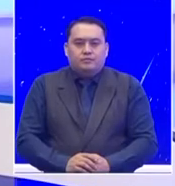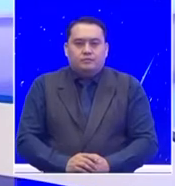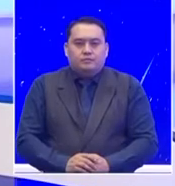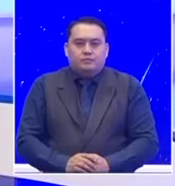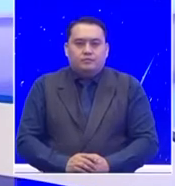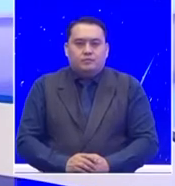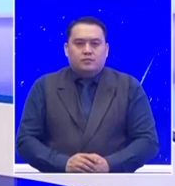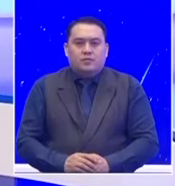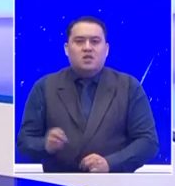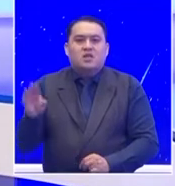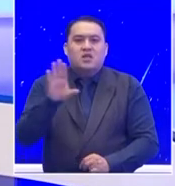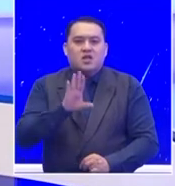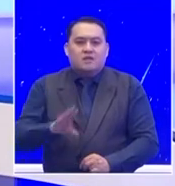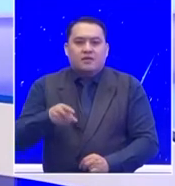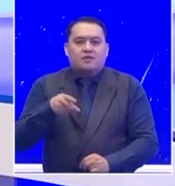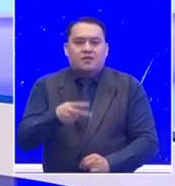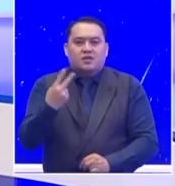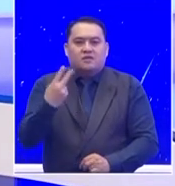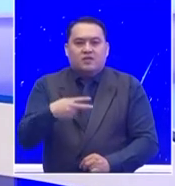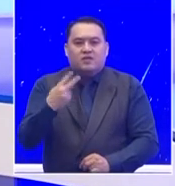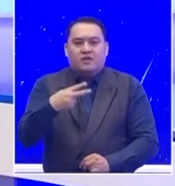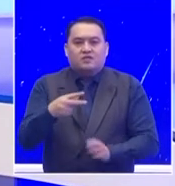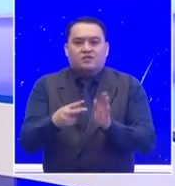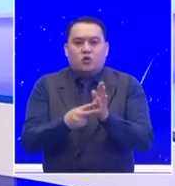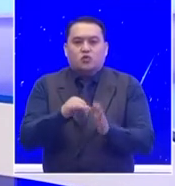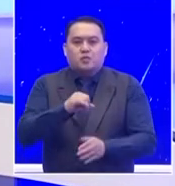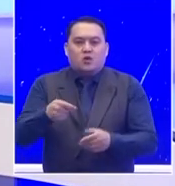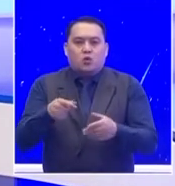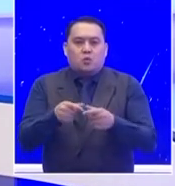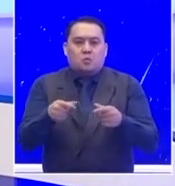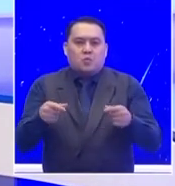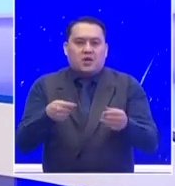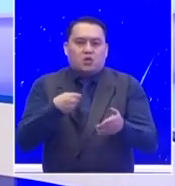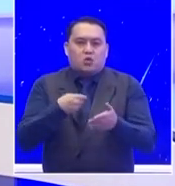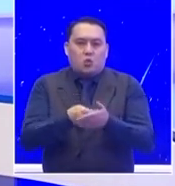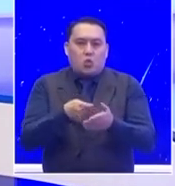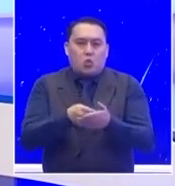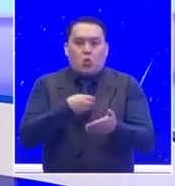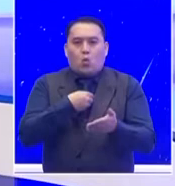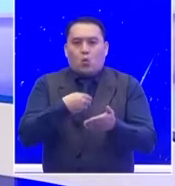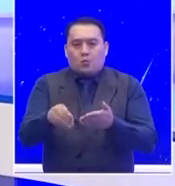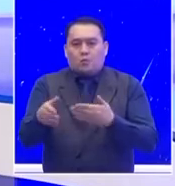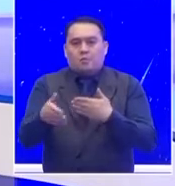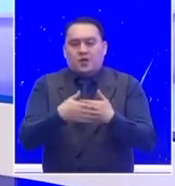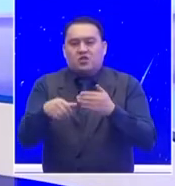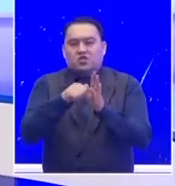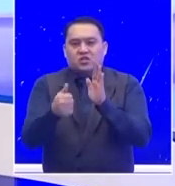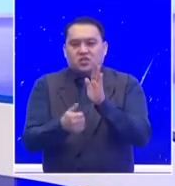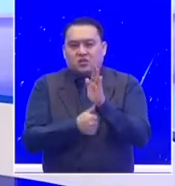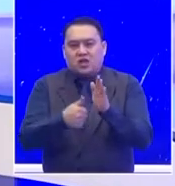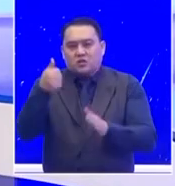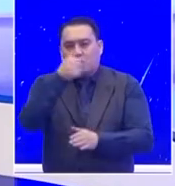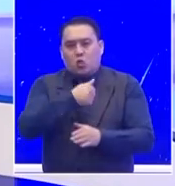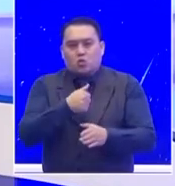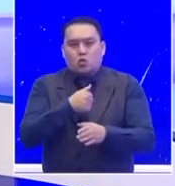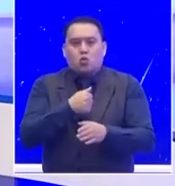На Евро-2020 купили 28 миллионов билетов. Это в 2 раза больше, чем перед Евро-2016.